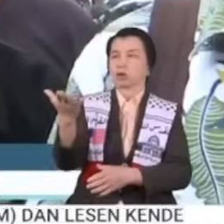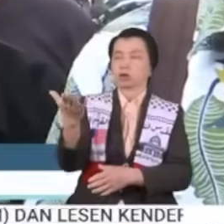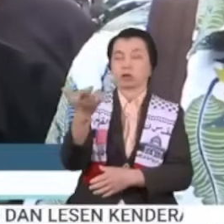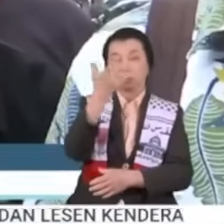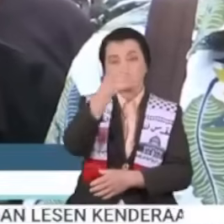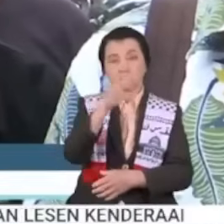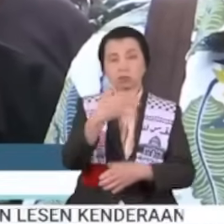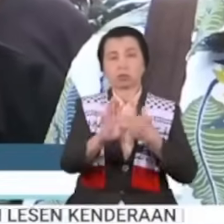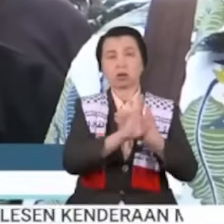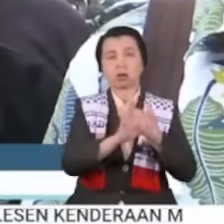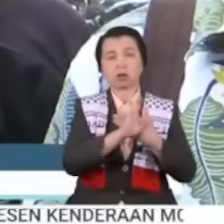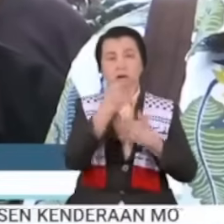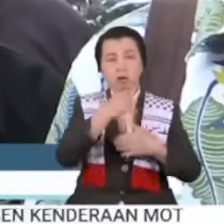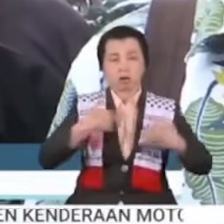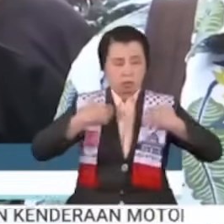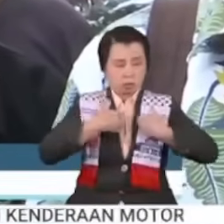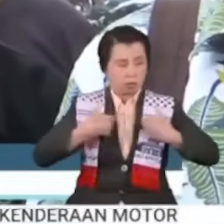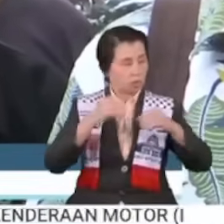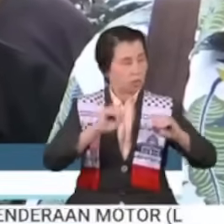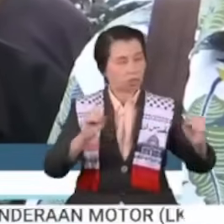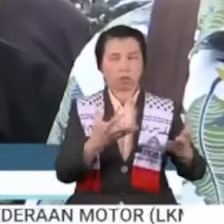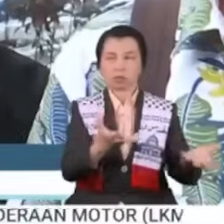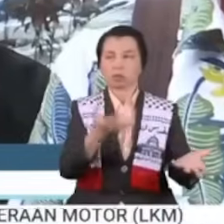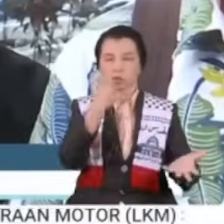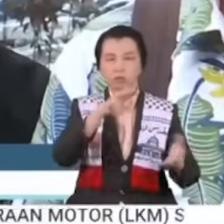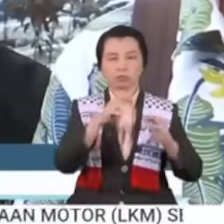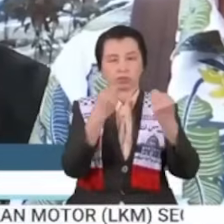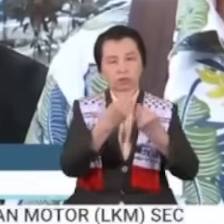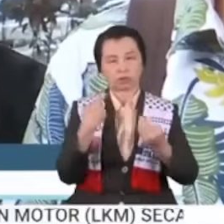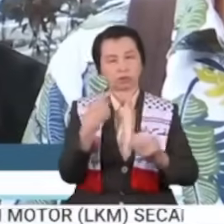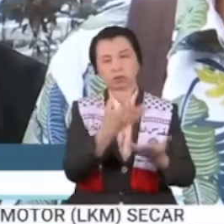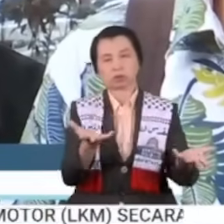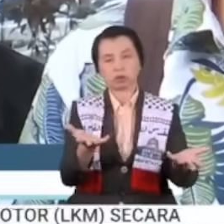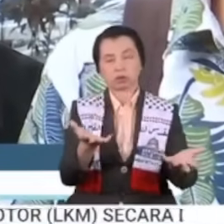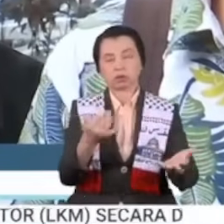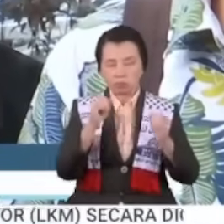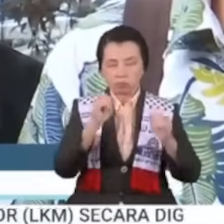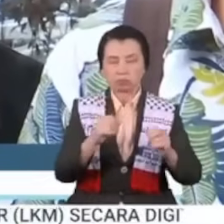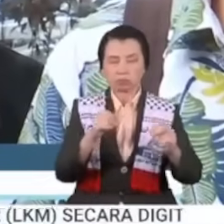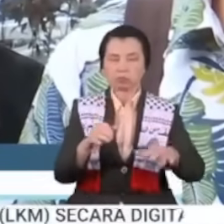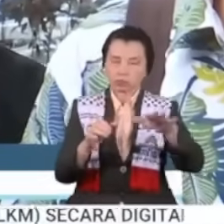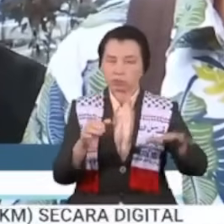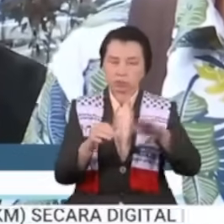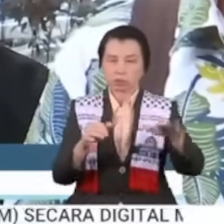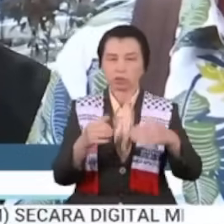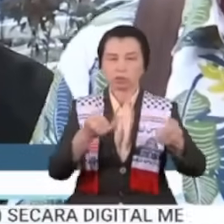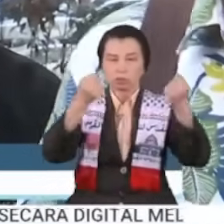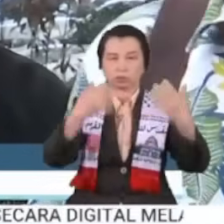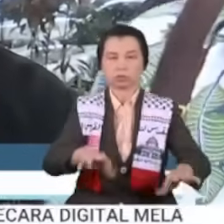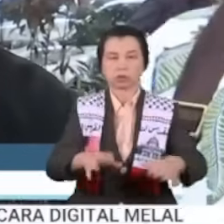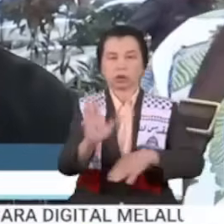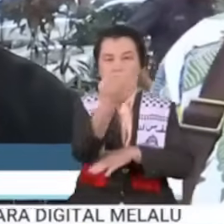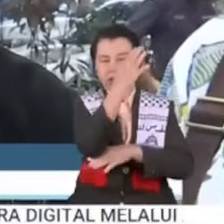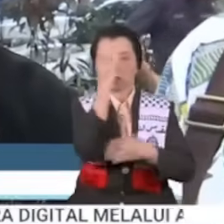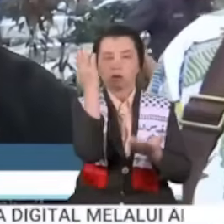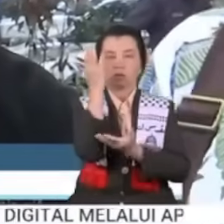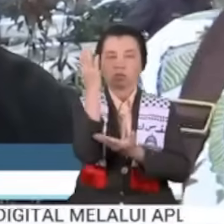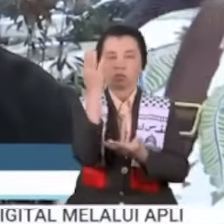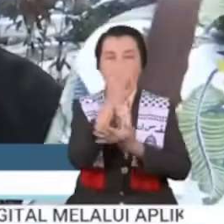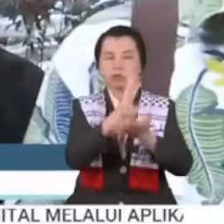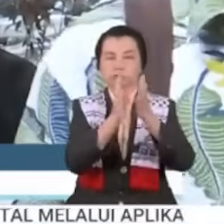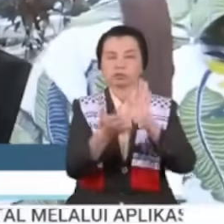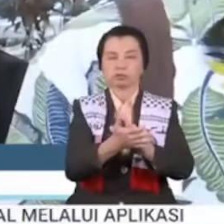segi apa ancaman hiidupan ke atas kehidupanyarakat kami at kita dapat jangkakan juga yang kehilangan hutan nanti akan